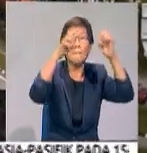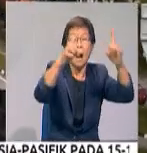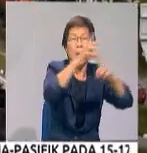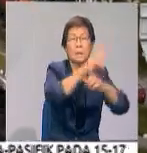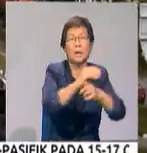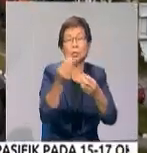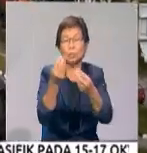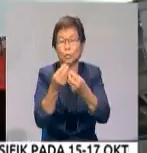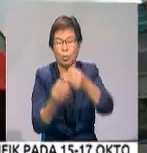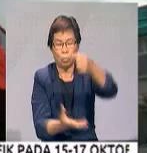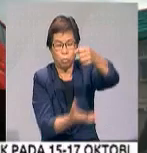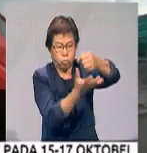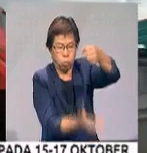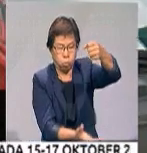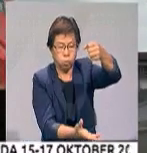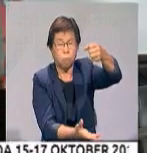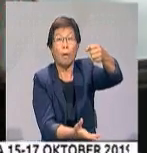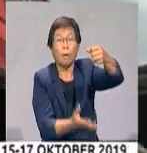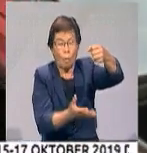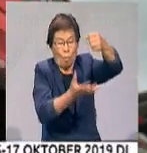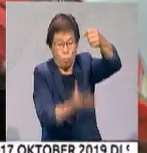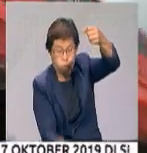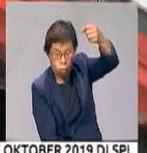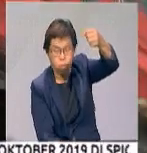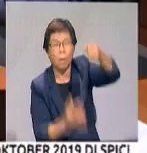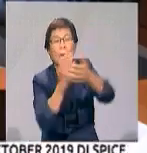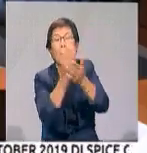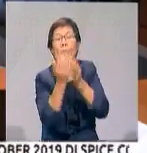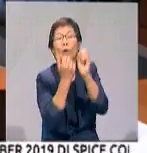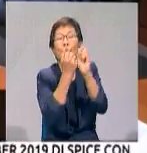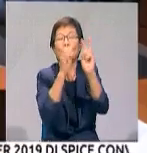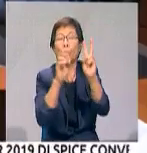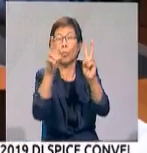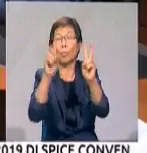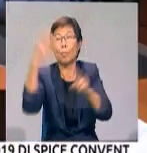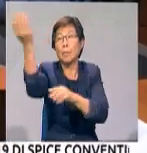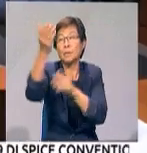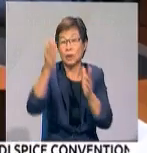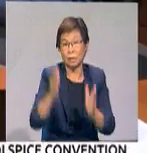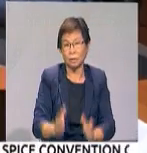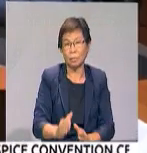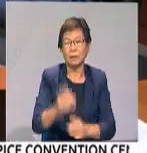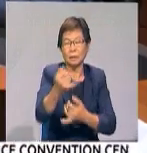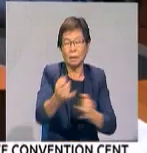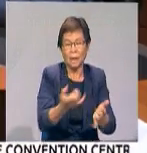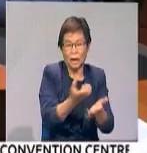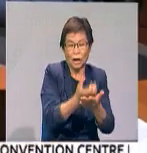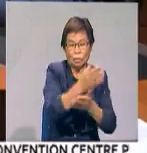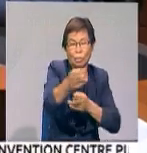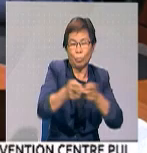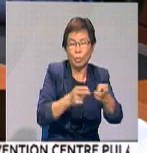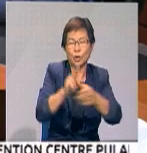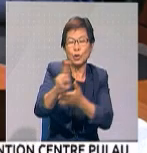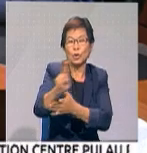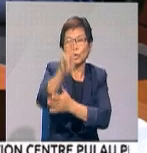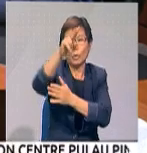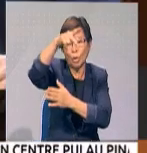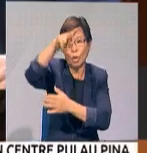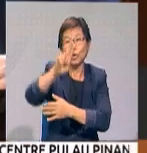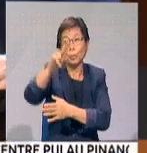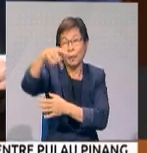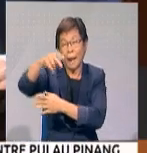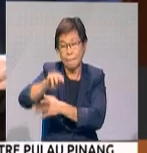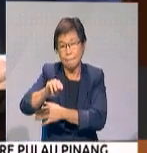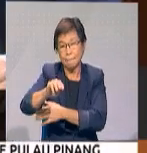dan jumlah itu dijangka meningkat bagi belanjawan 2020. Menurut pensyarah kanan Jabatan Ekonomi dan Pengurusan Universiti Putra